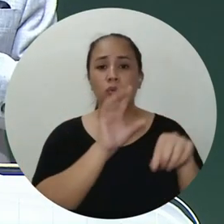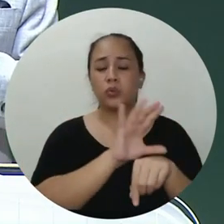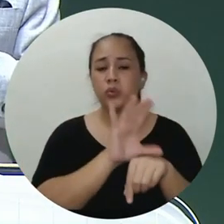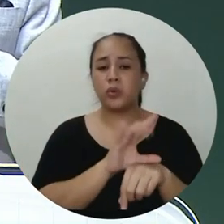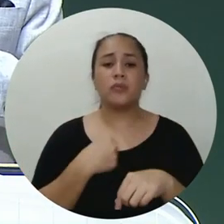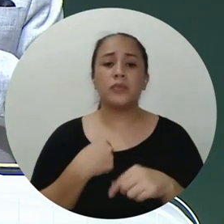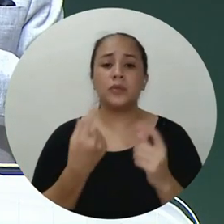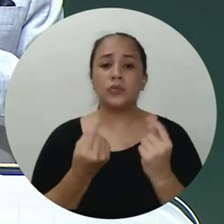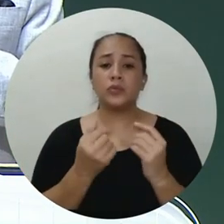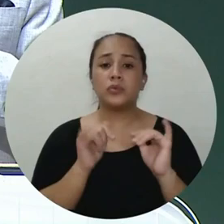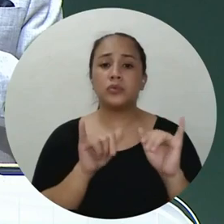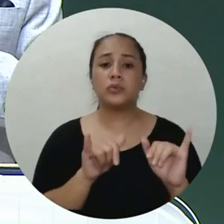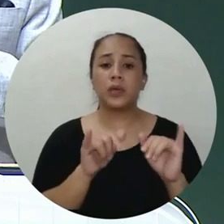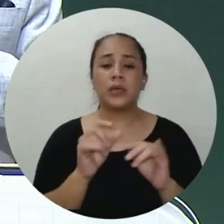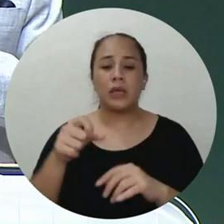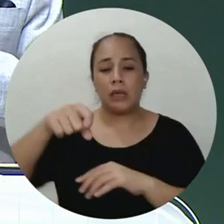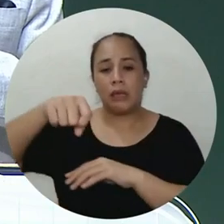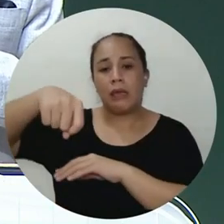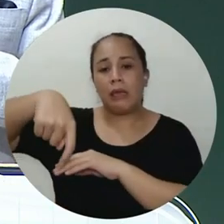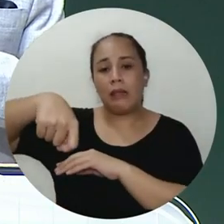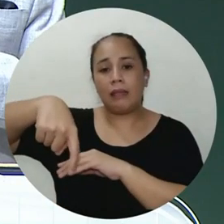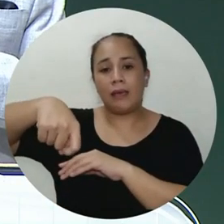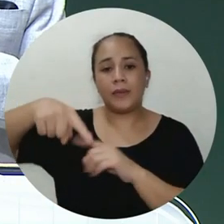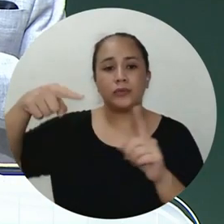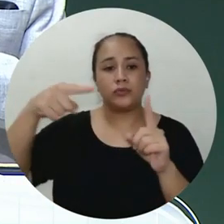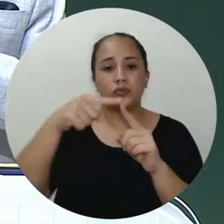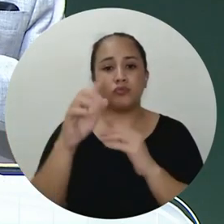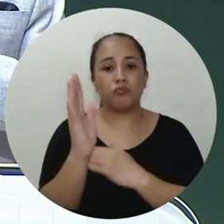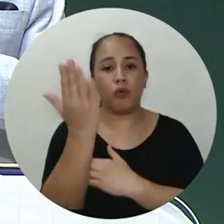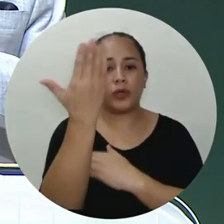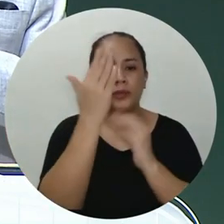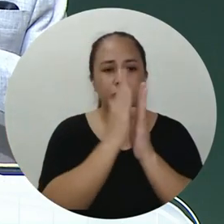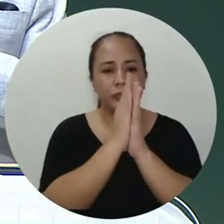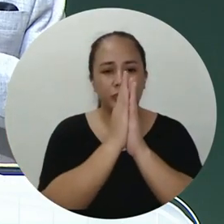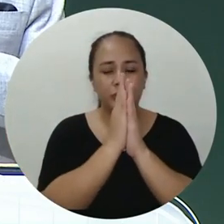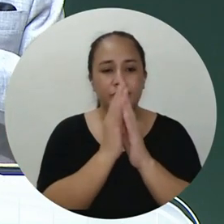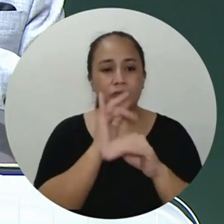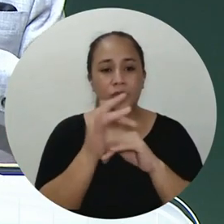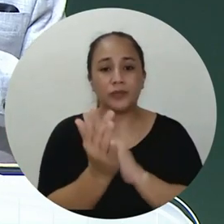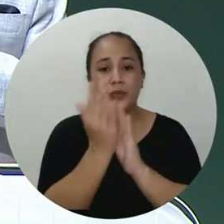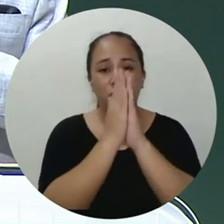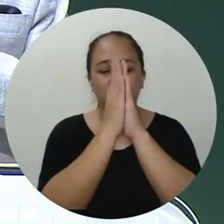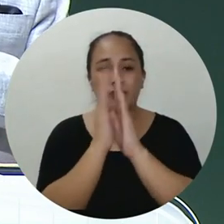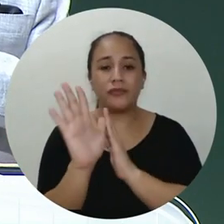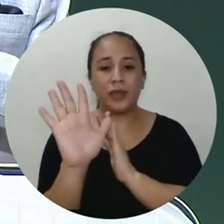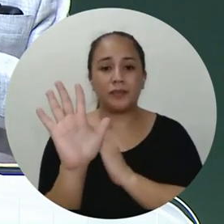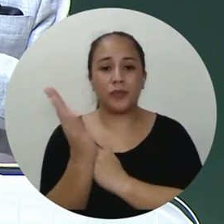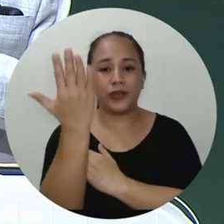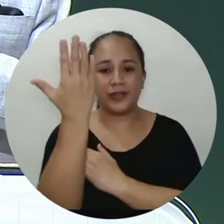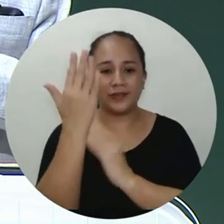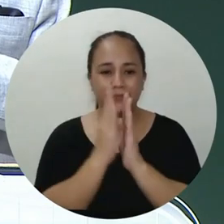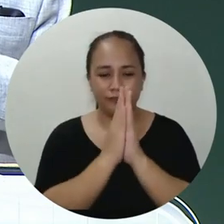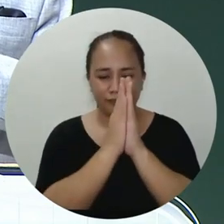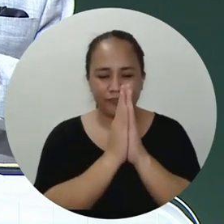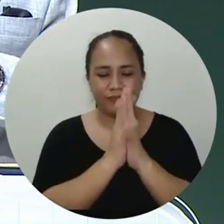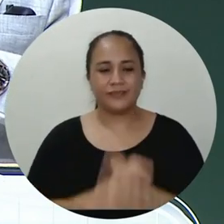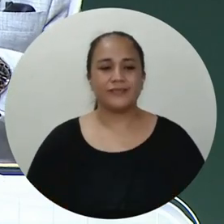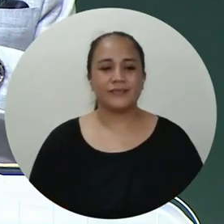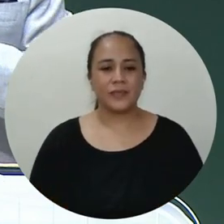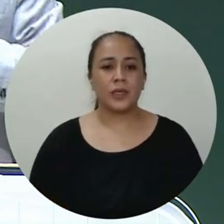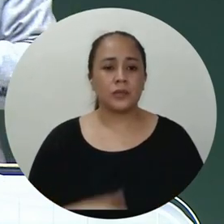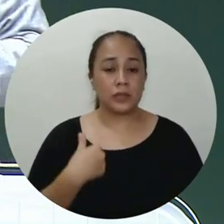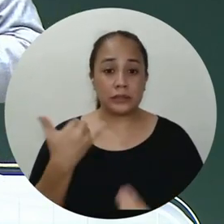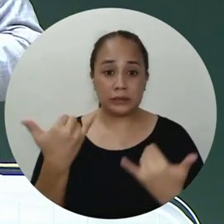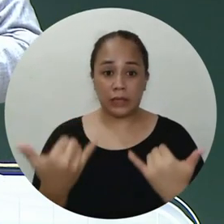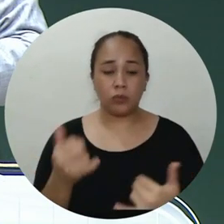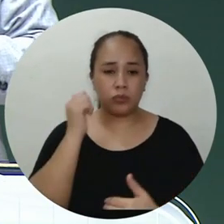stay from 11 p.m. to early morning prayer in Korea. Early morning prayer starts at 5 a.m. 지금도 우리 교회는 새벽 5시 새벽 기도 합니다. 매일. And even today, every day